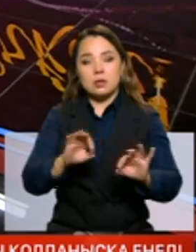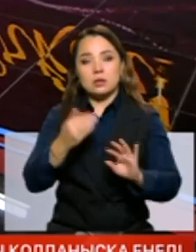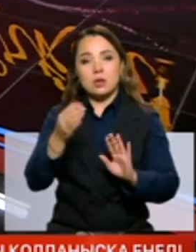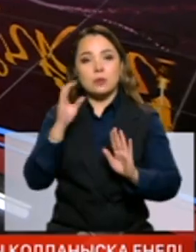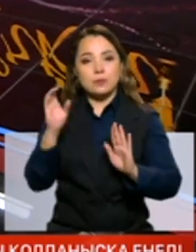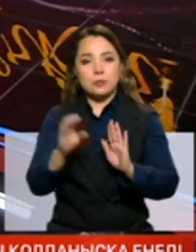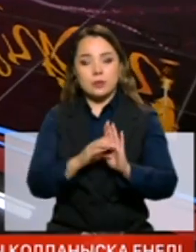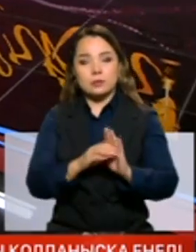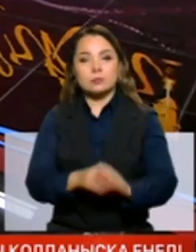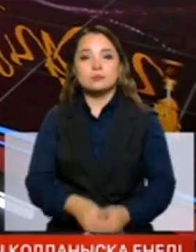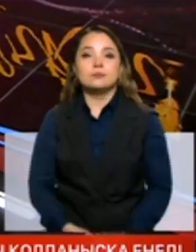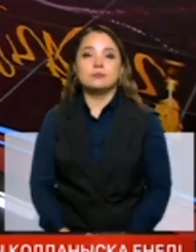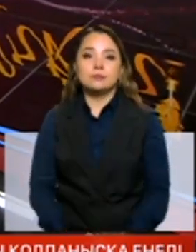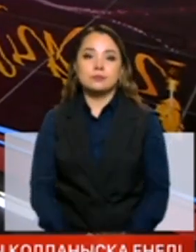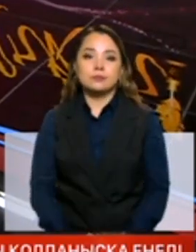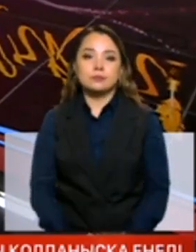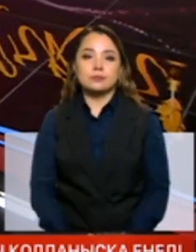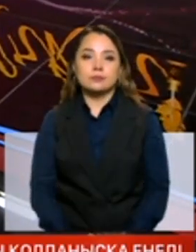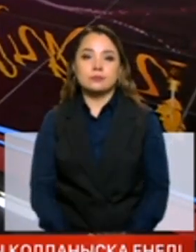эфирдесіз.